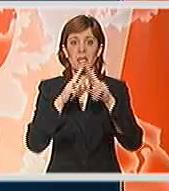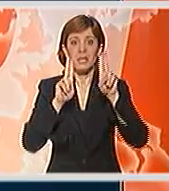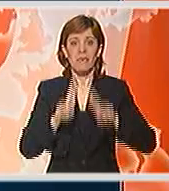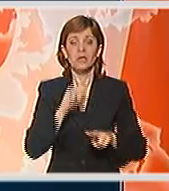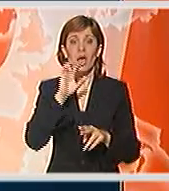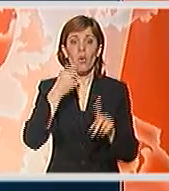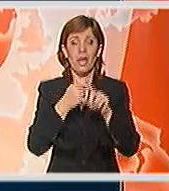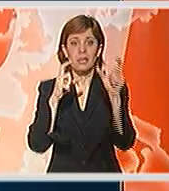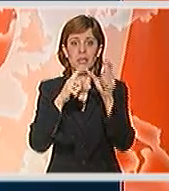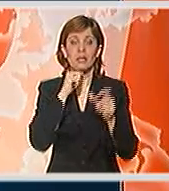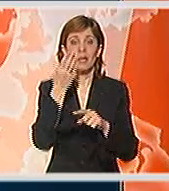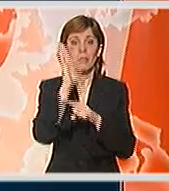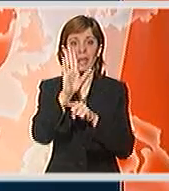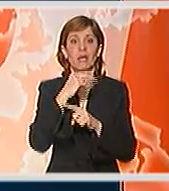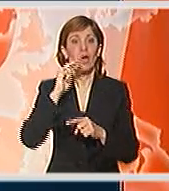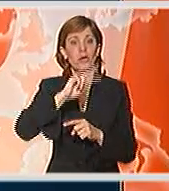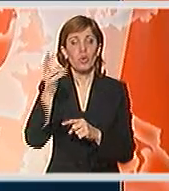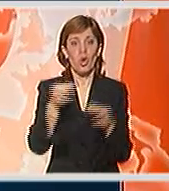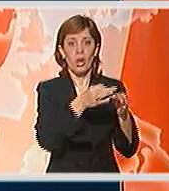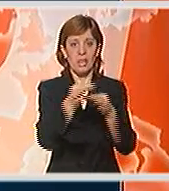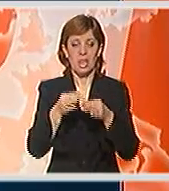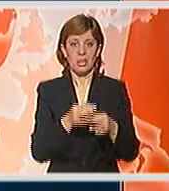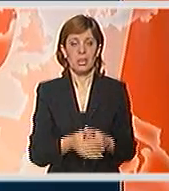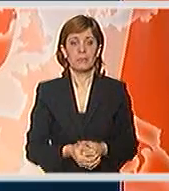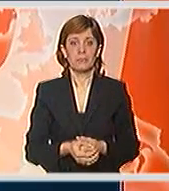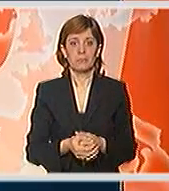zvaničnicima Euleksa i predstavnicima drugih organizacija.